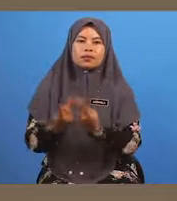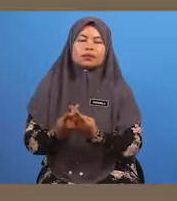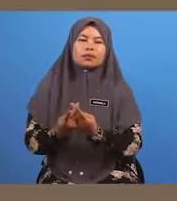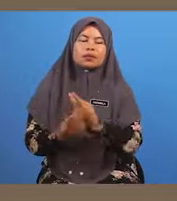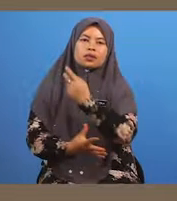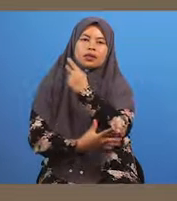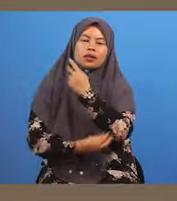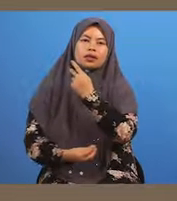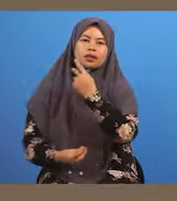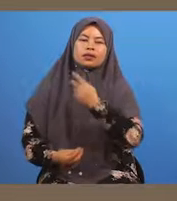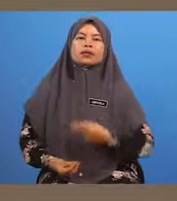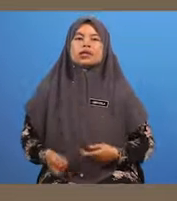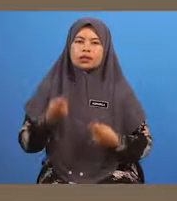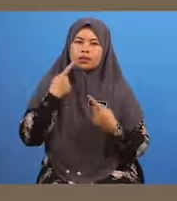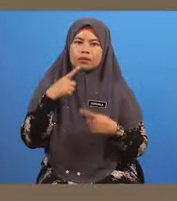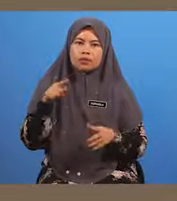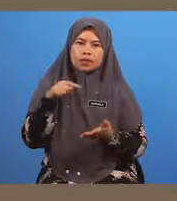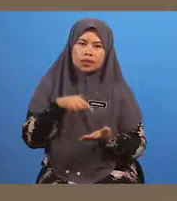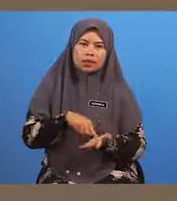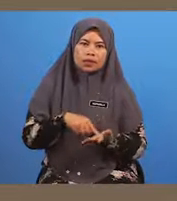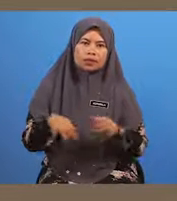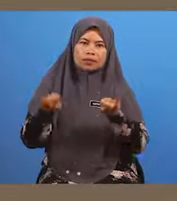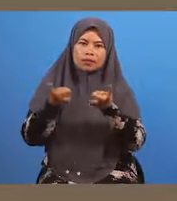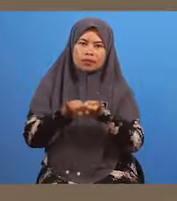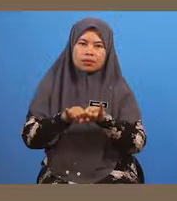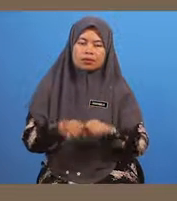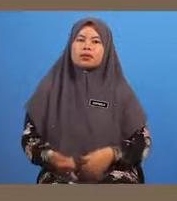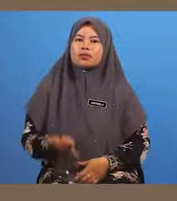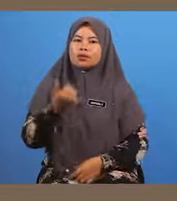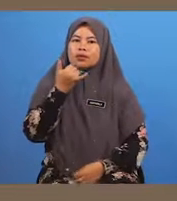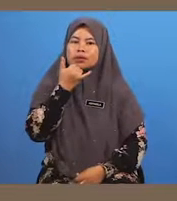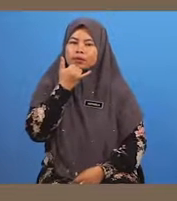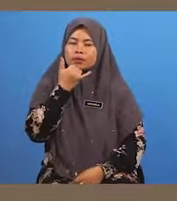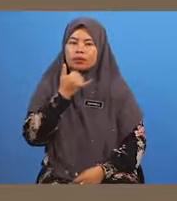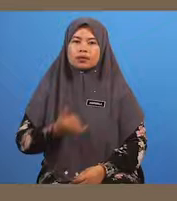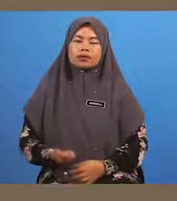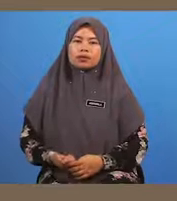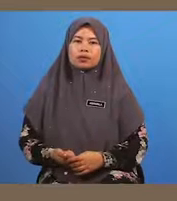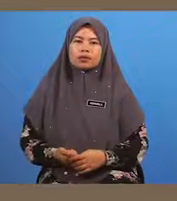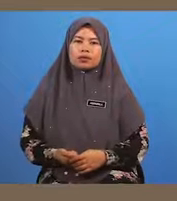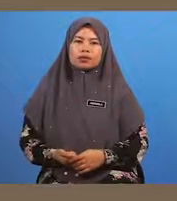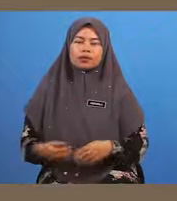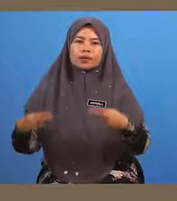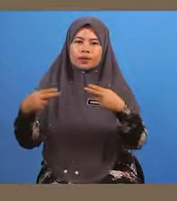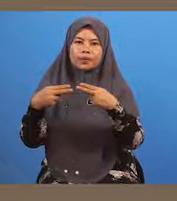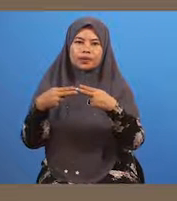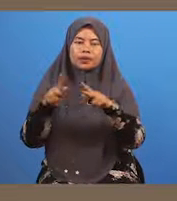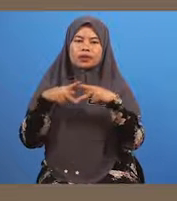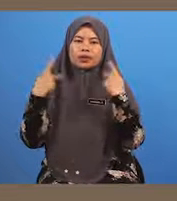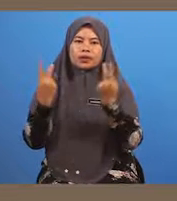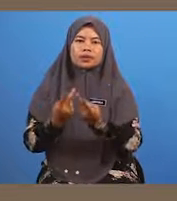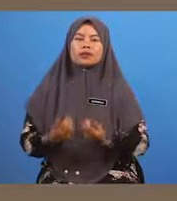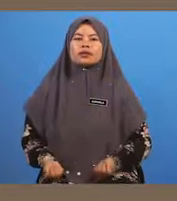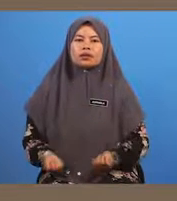anak. Jawapan ini juga salah kerana hubungan keluarga angkat akan mengurangkan beban